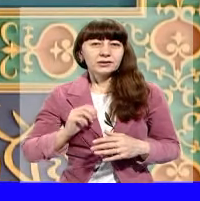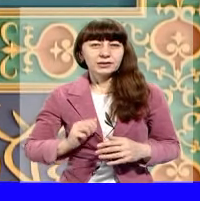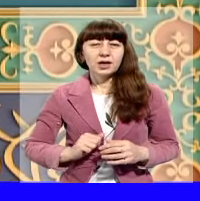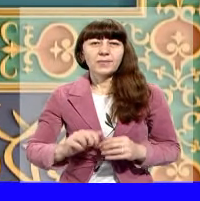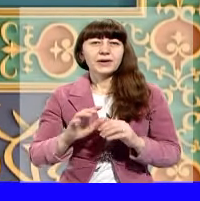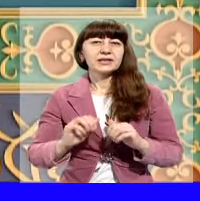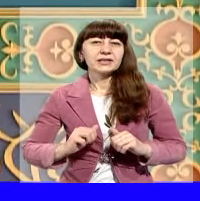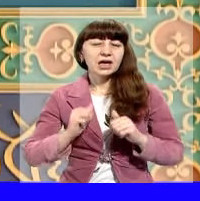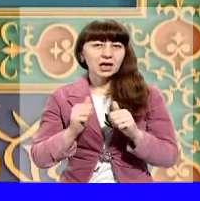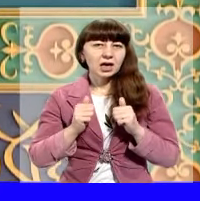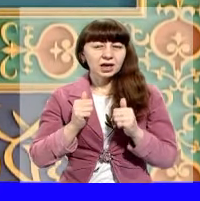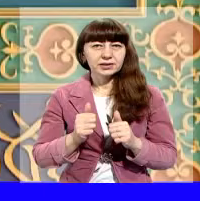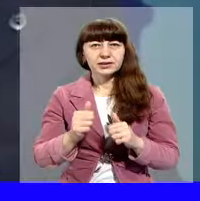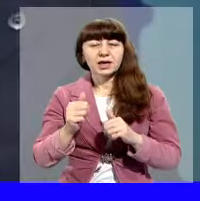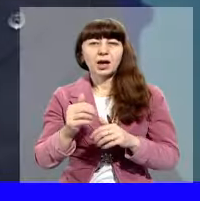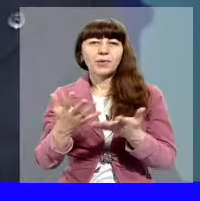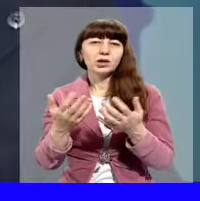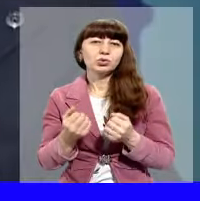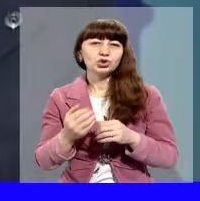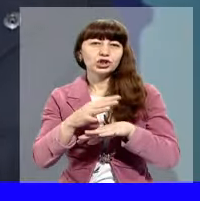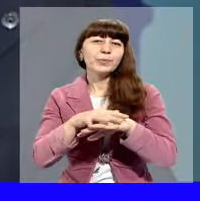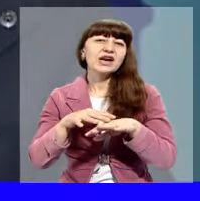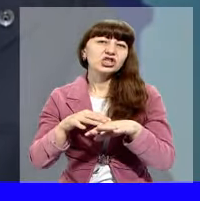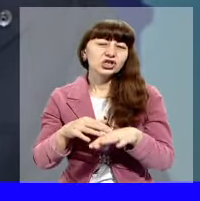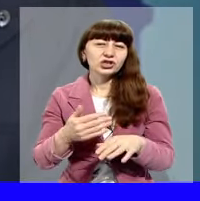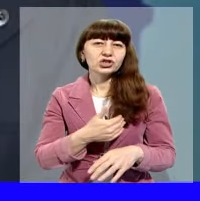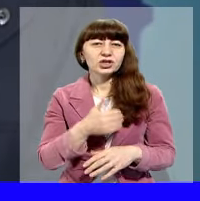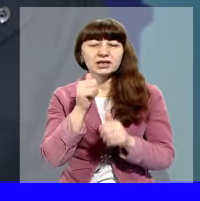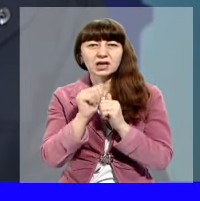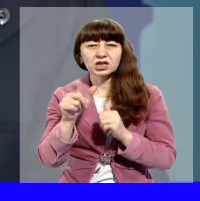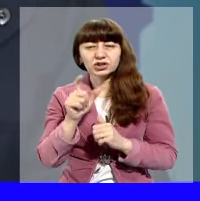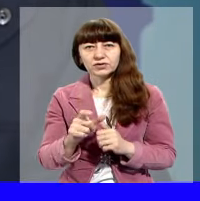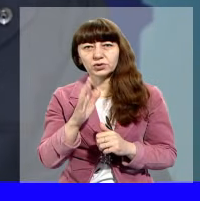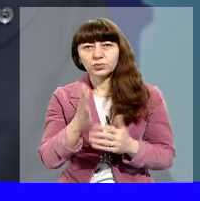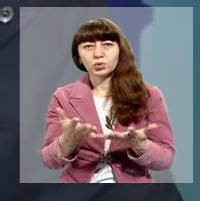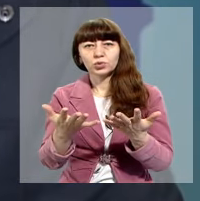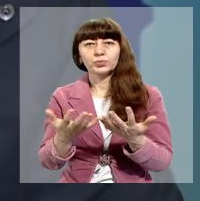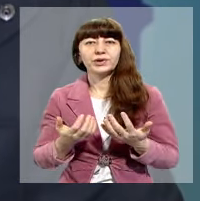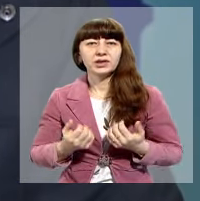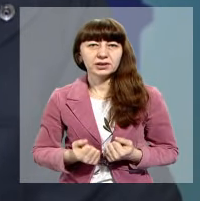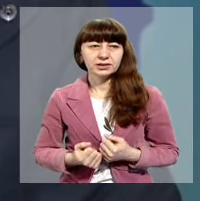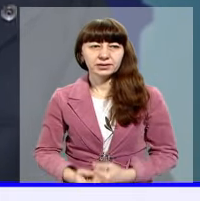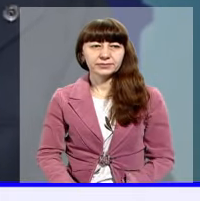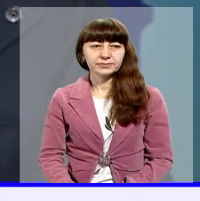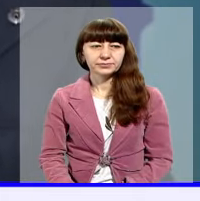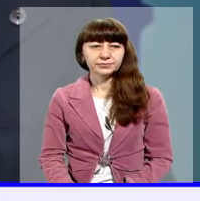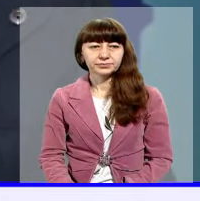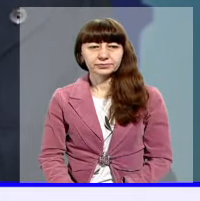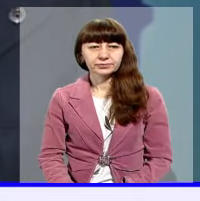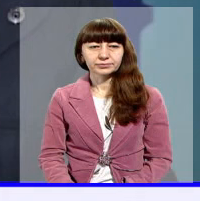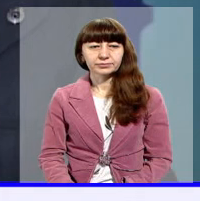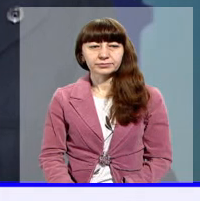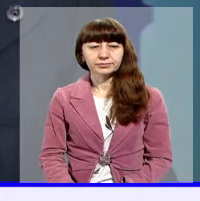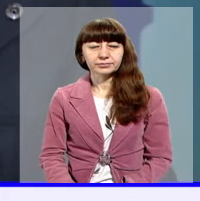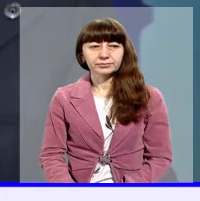әрбір ізгі амалымыз қабыл болады дейді. Сенбі қатмай болады, төгіздегі Құран оқытам аруақтарға. Ауай, бірінші келген